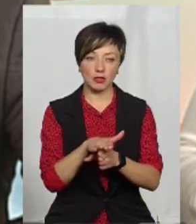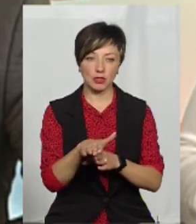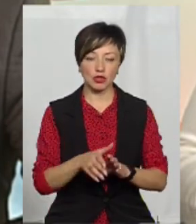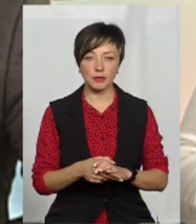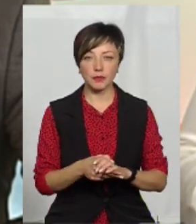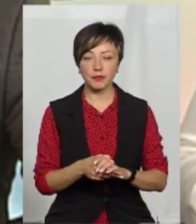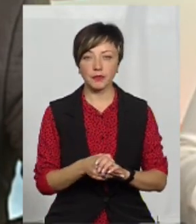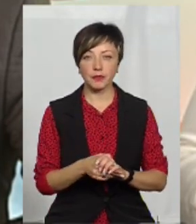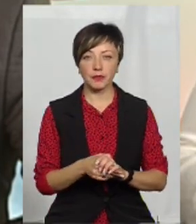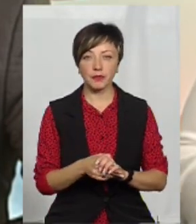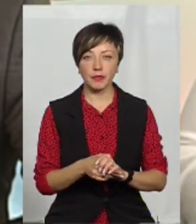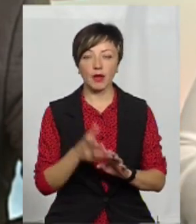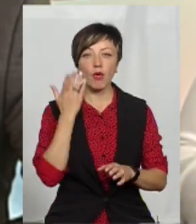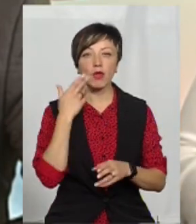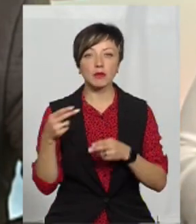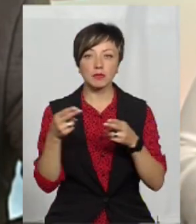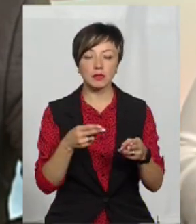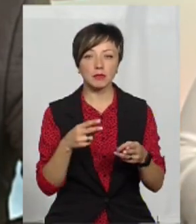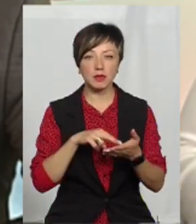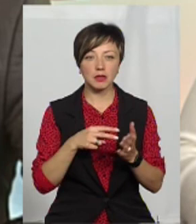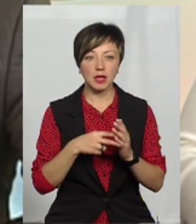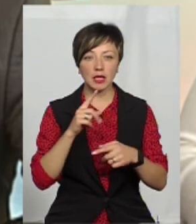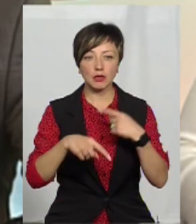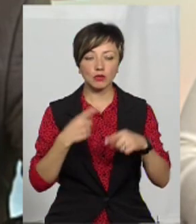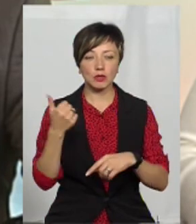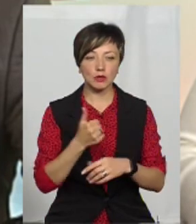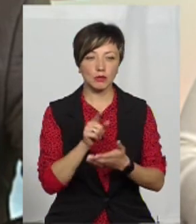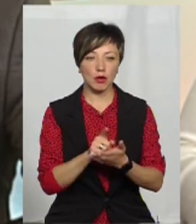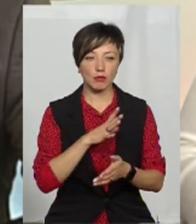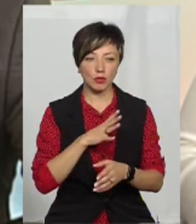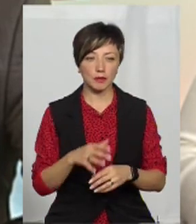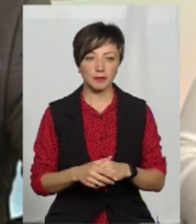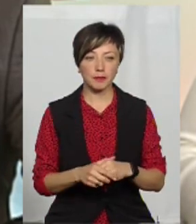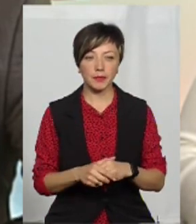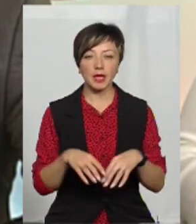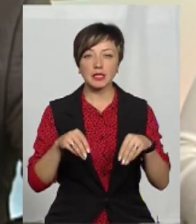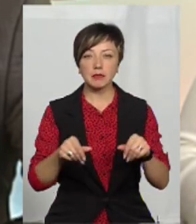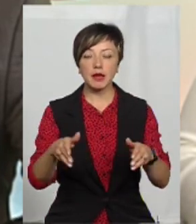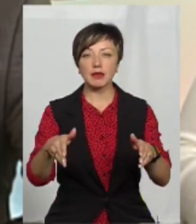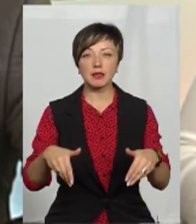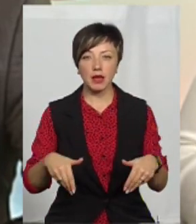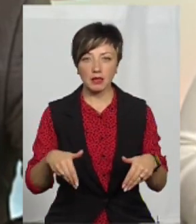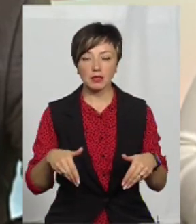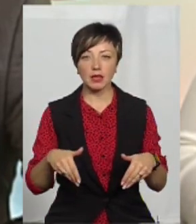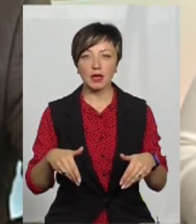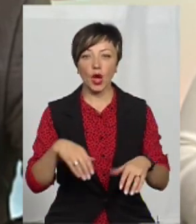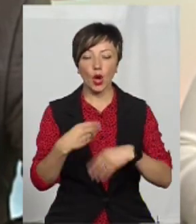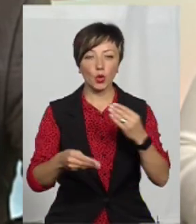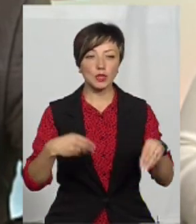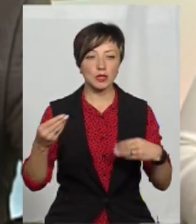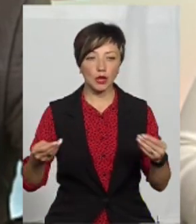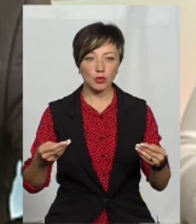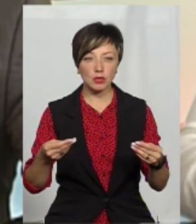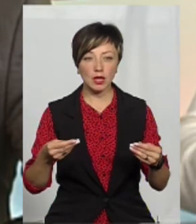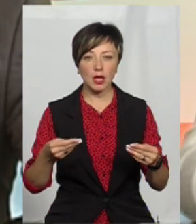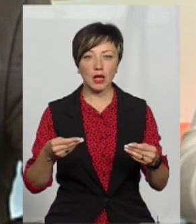цим. Земельні ділянки, коли ще вони приїдуть? На наступній неділі мають бути. Земельні ділянки роздаються,